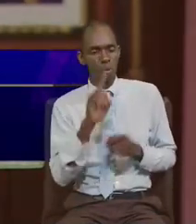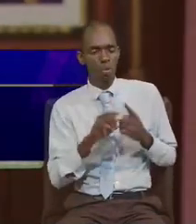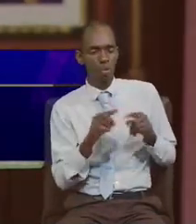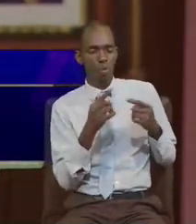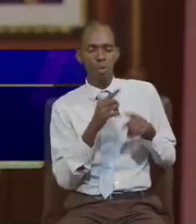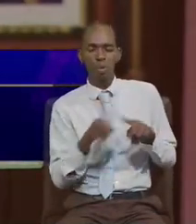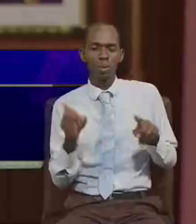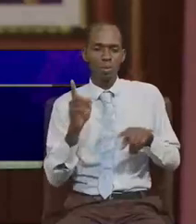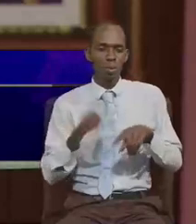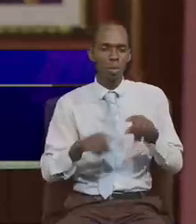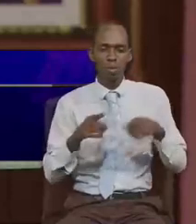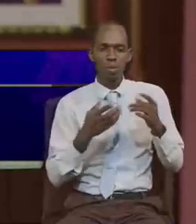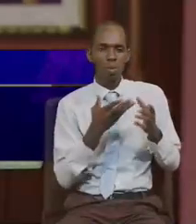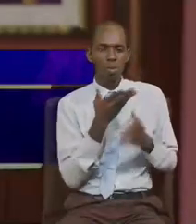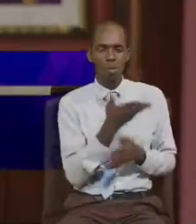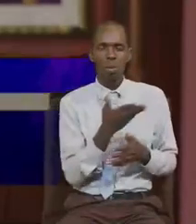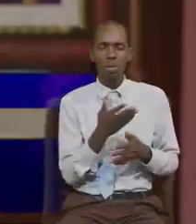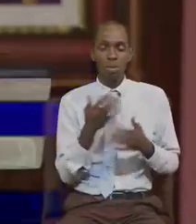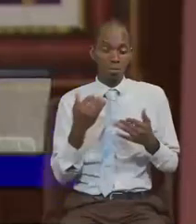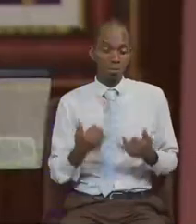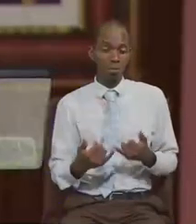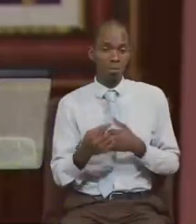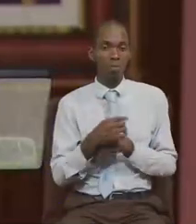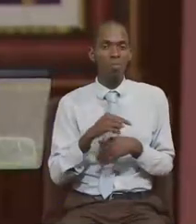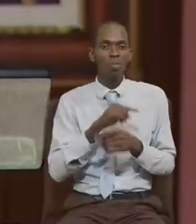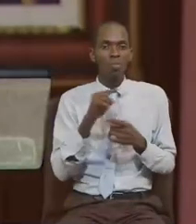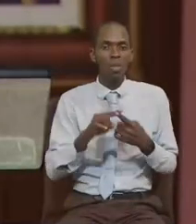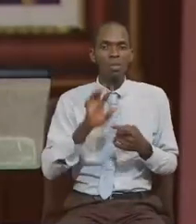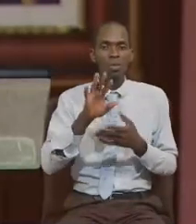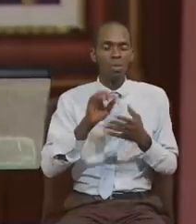Aujourd'hui, là où ta force naturelle a échoué,